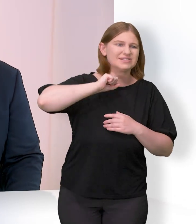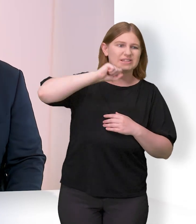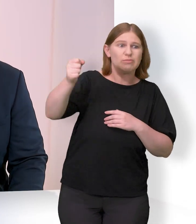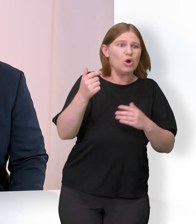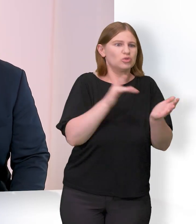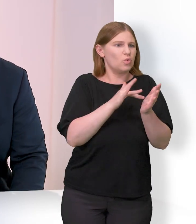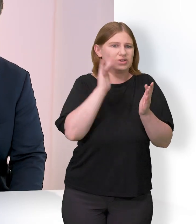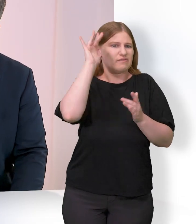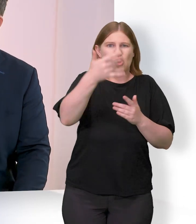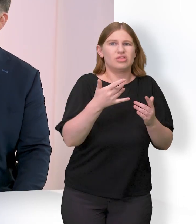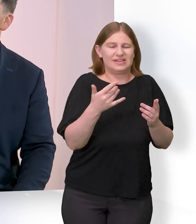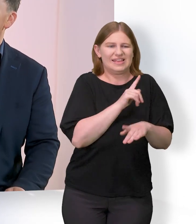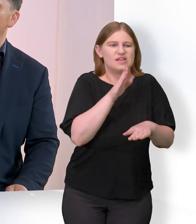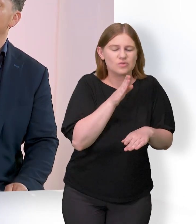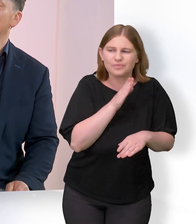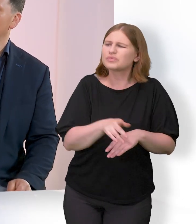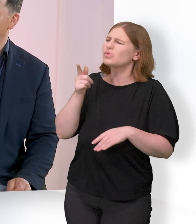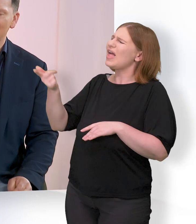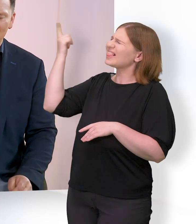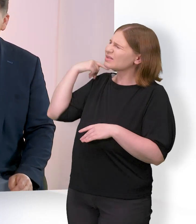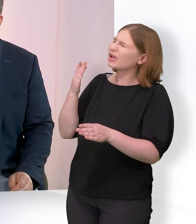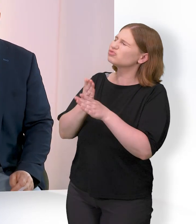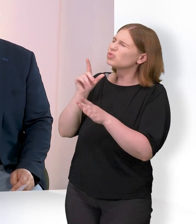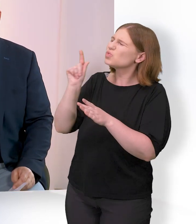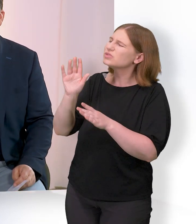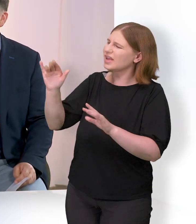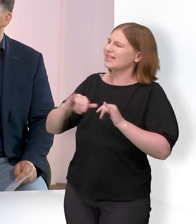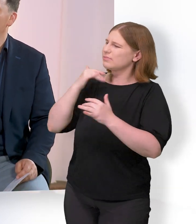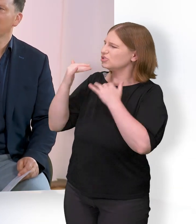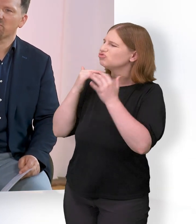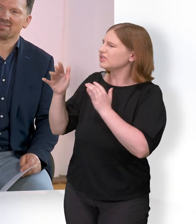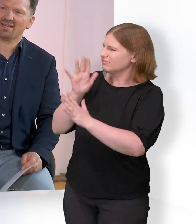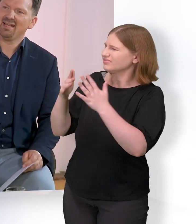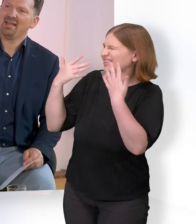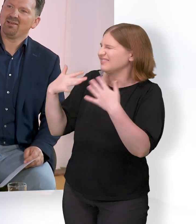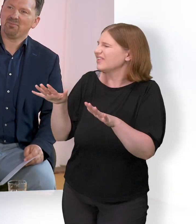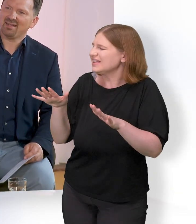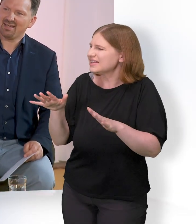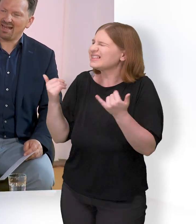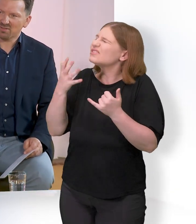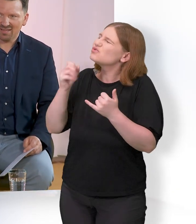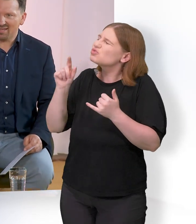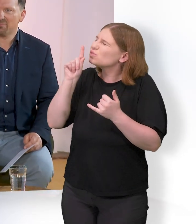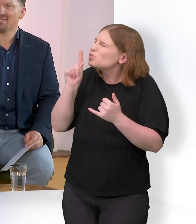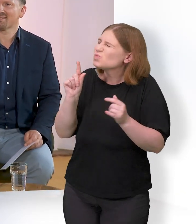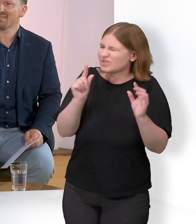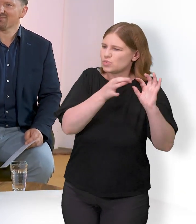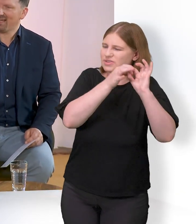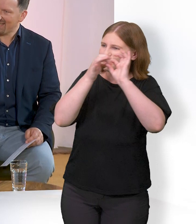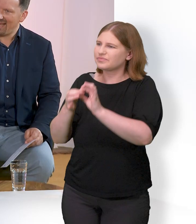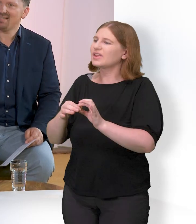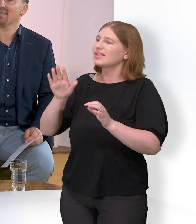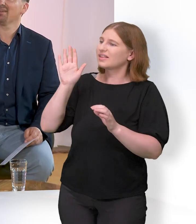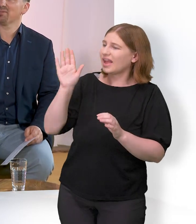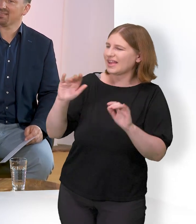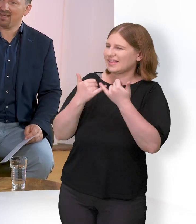spannende Lebensgeschichte angeteasert. Und ich möchte jetzt nur ganz kurz den Bogen spannen. Du bist bei, also Hippies waren